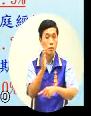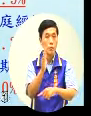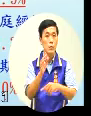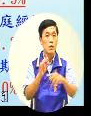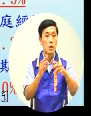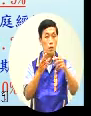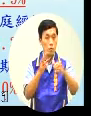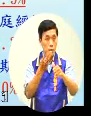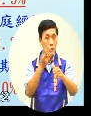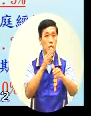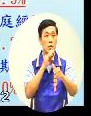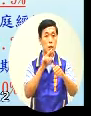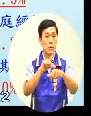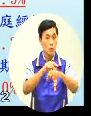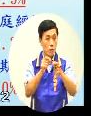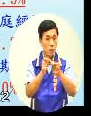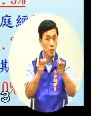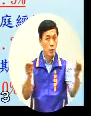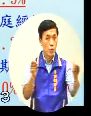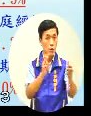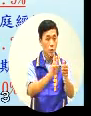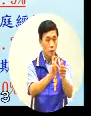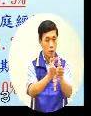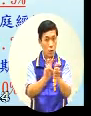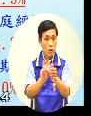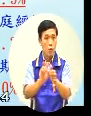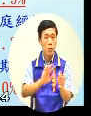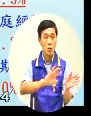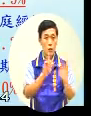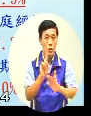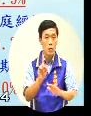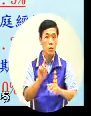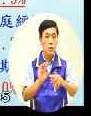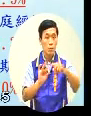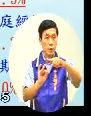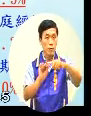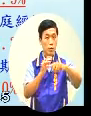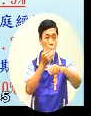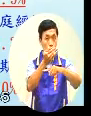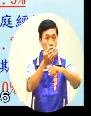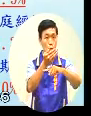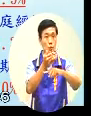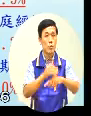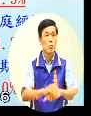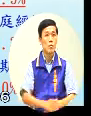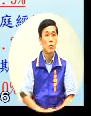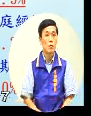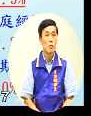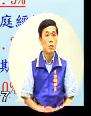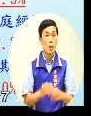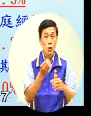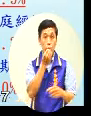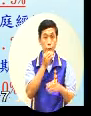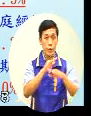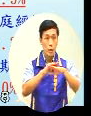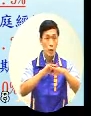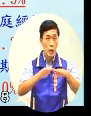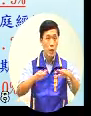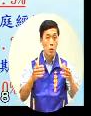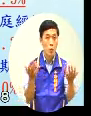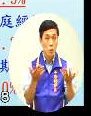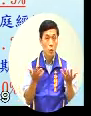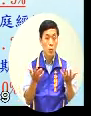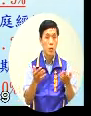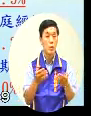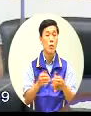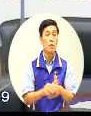第三名就是我们的长期照护哦 ,9.0% 啦。那我想食安问题在这一两